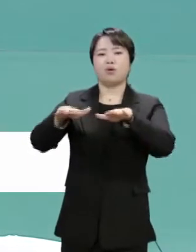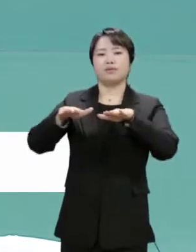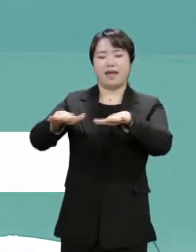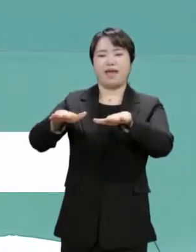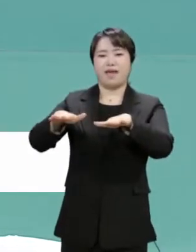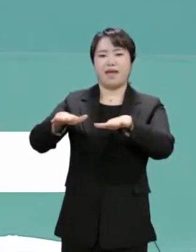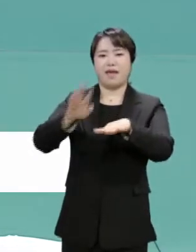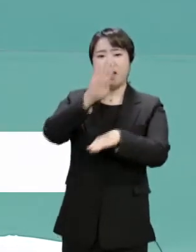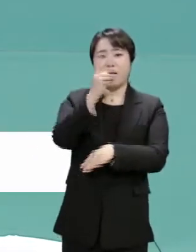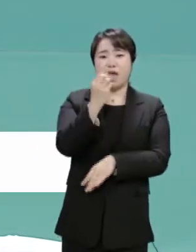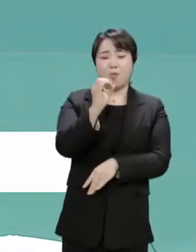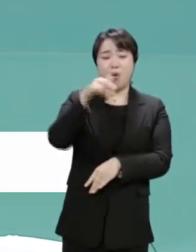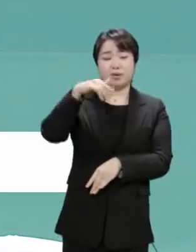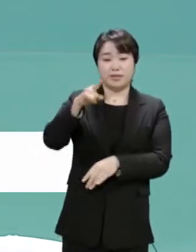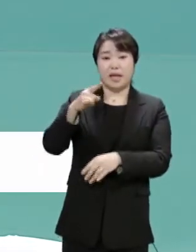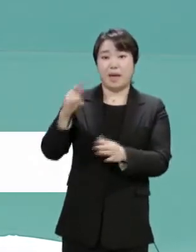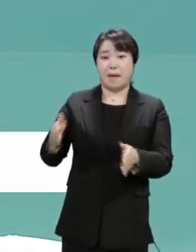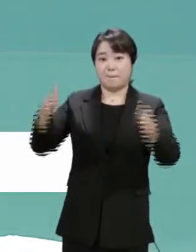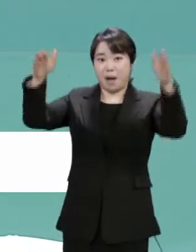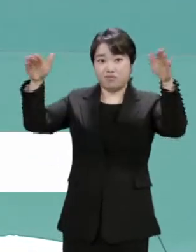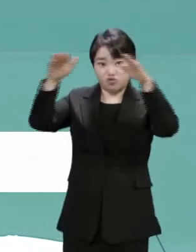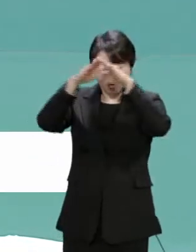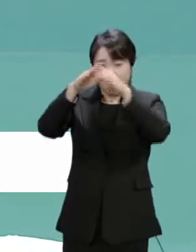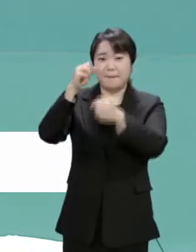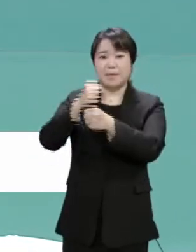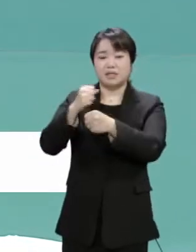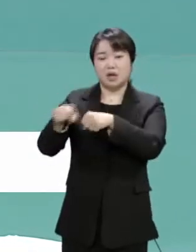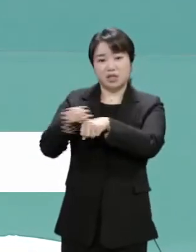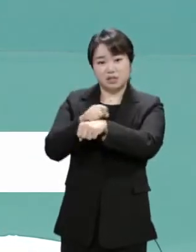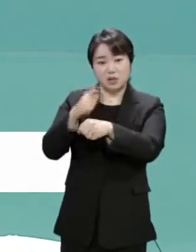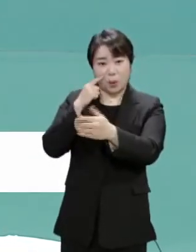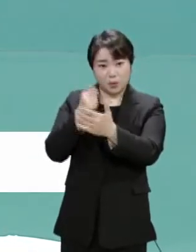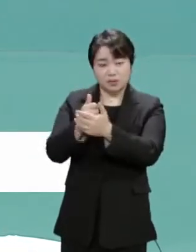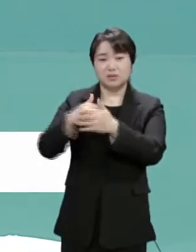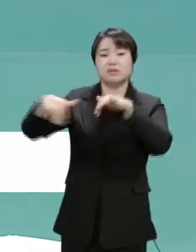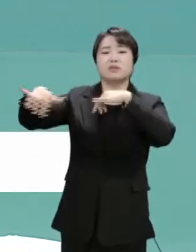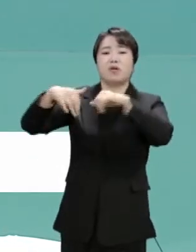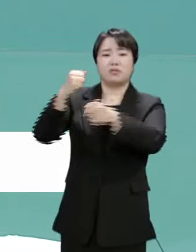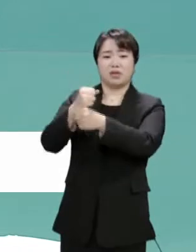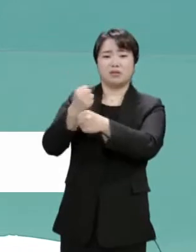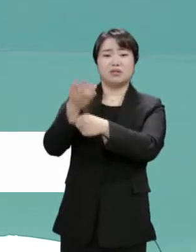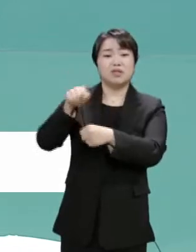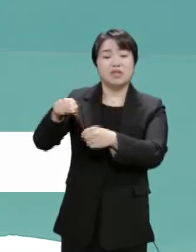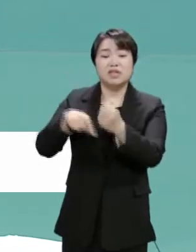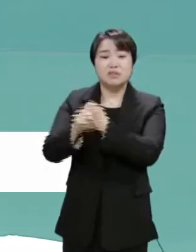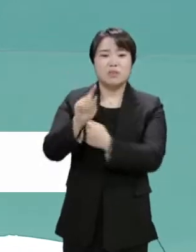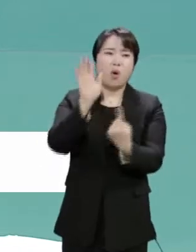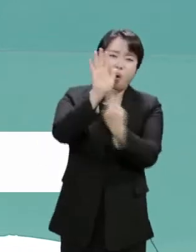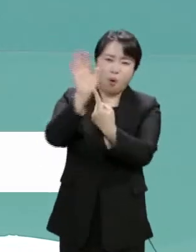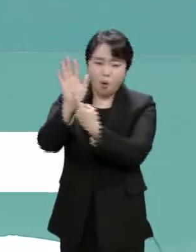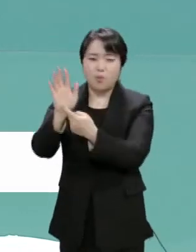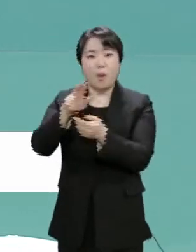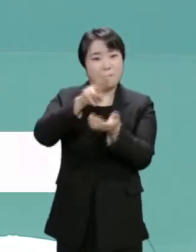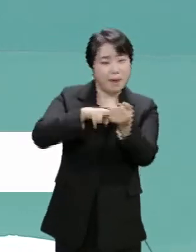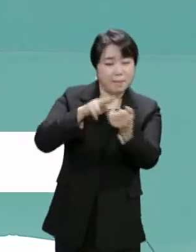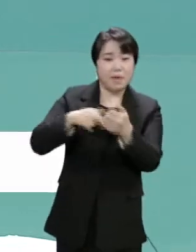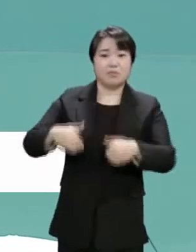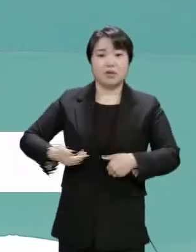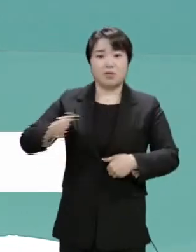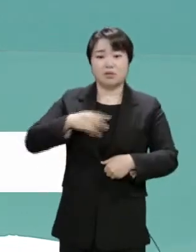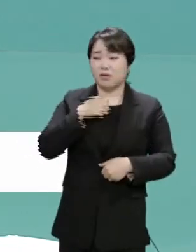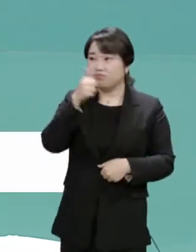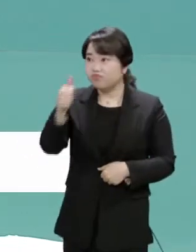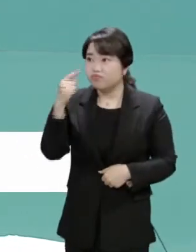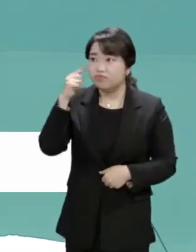있다고 하고 그 네. 거리가 지금 특화 거리라고 해요. 그러니까 특화 거리가 뭡니까? 제작 홍보 판매가 이루어져야 됩니다. 근데 그 거리를